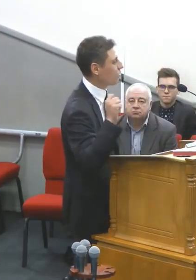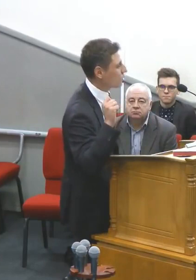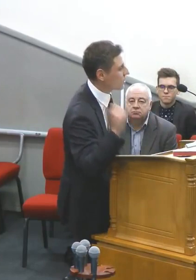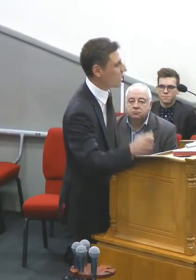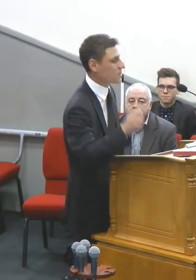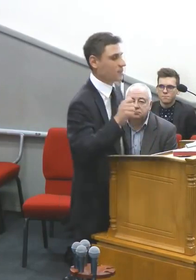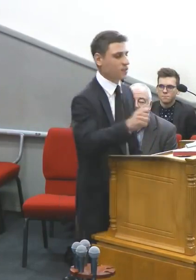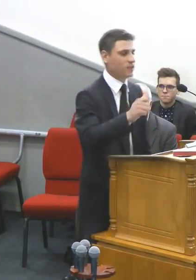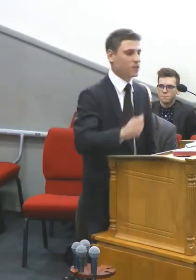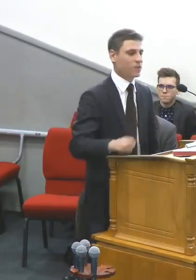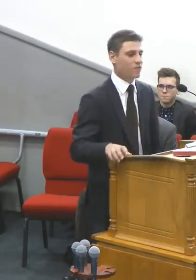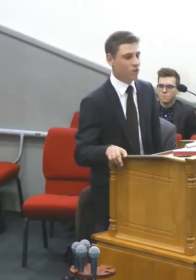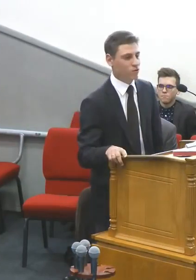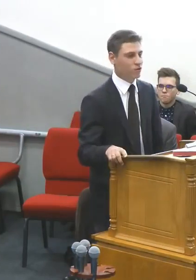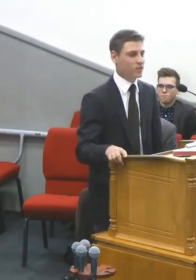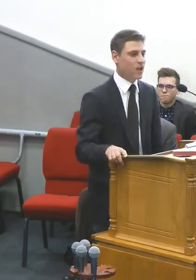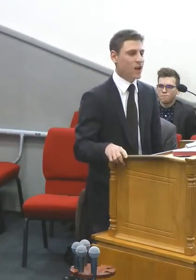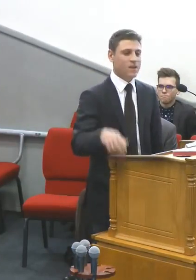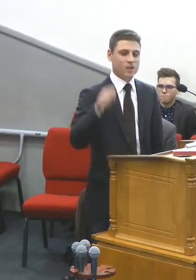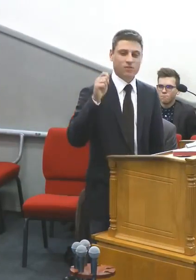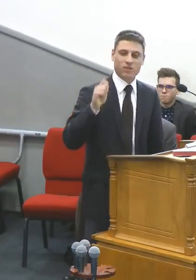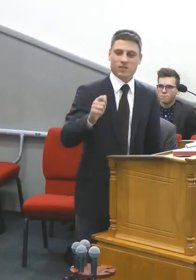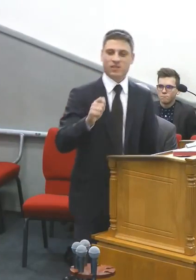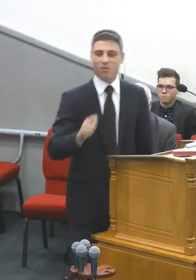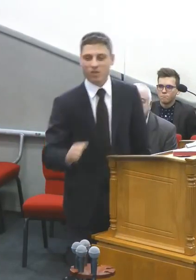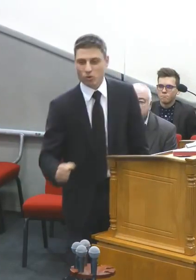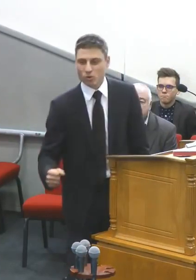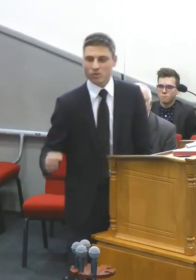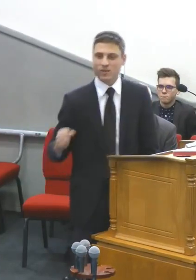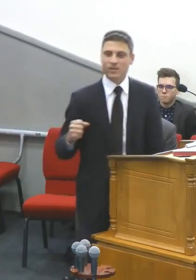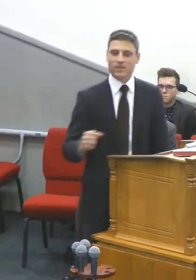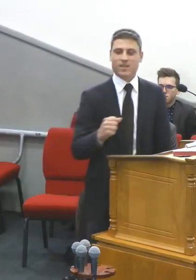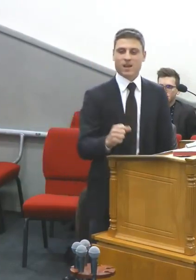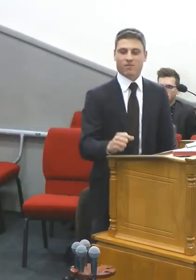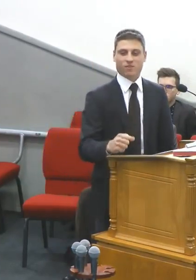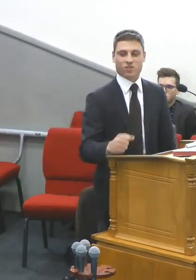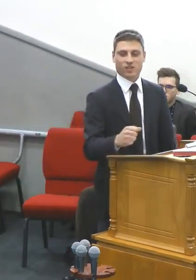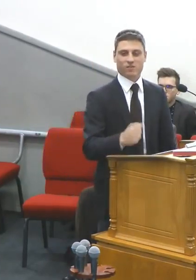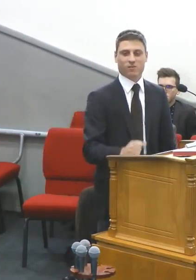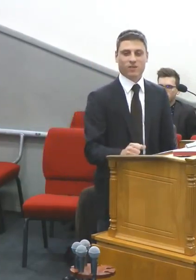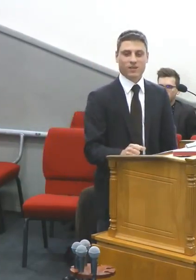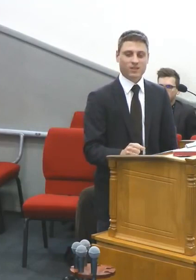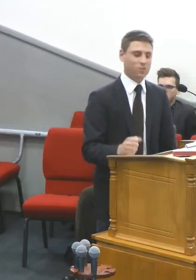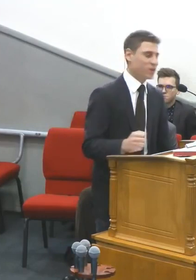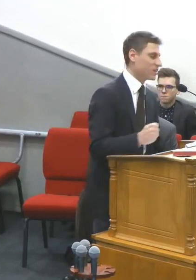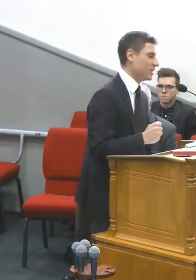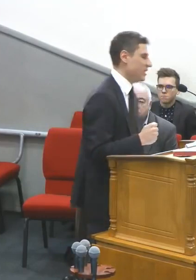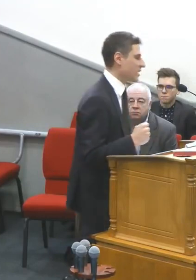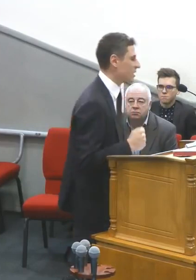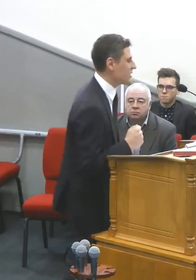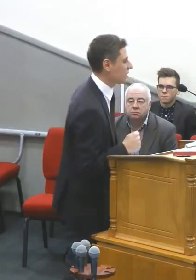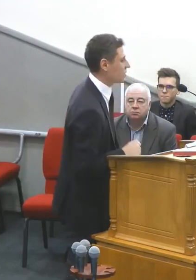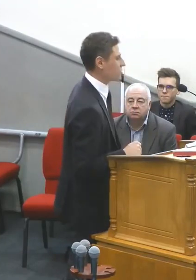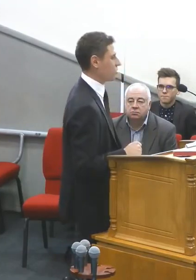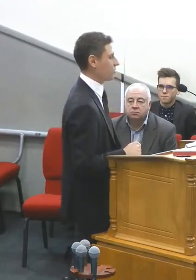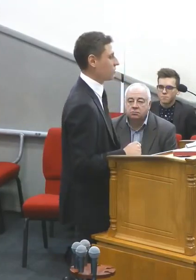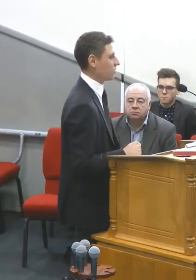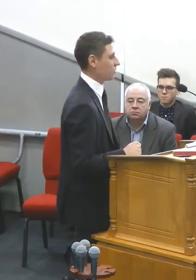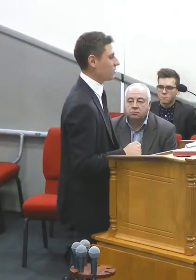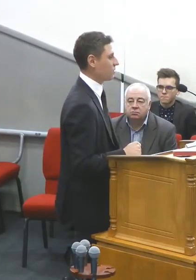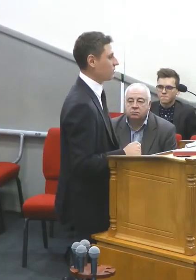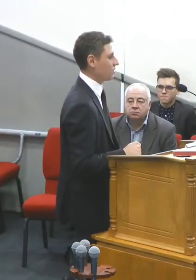хто воскрес і сидить праворуч Отця, і Він є з нами тут. Як важливо зберегти і радіти